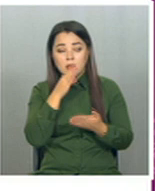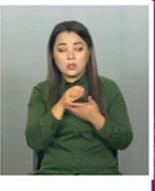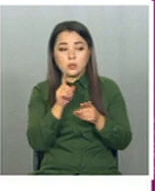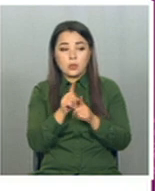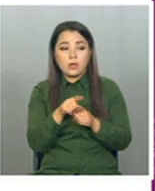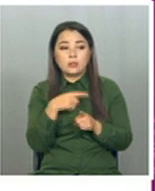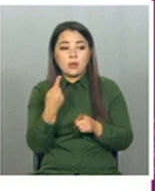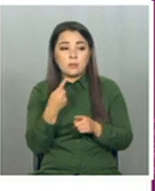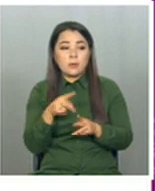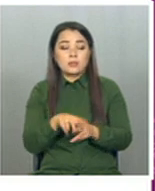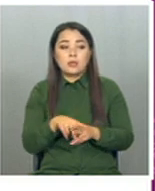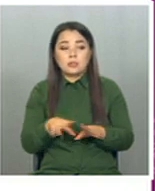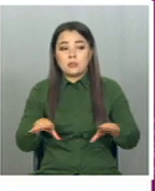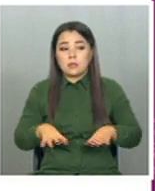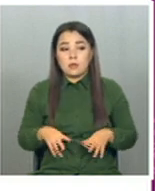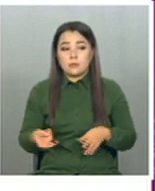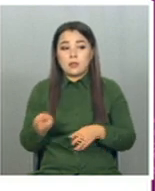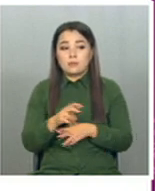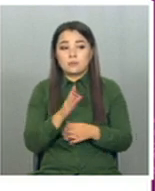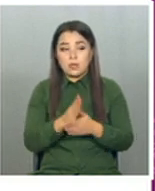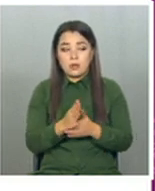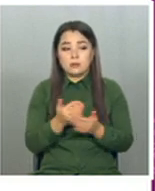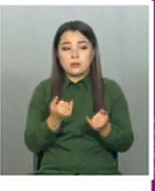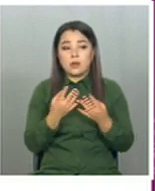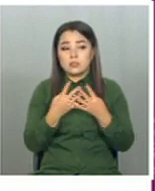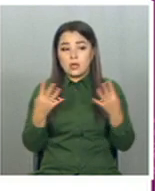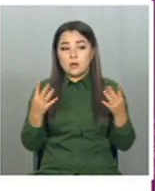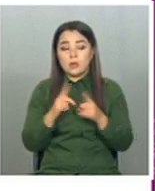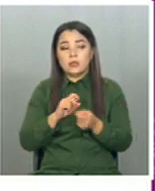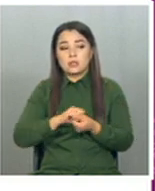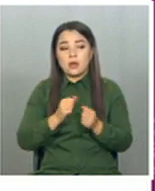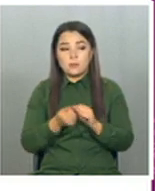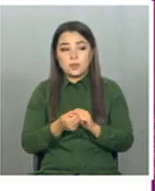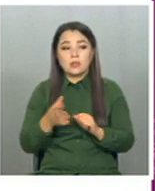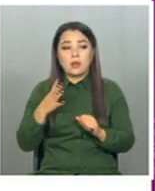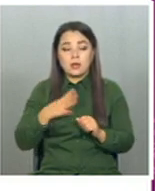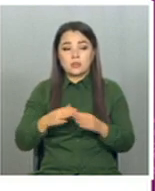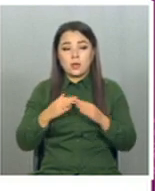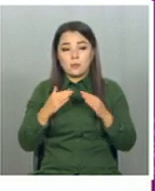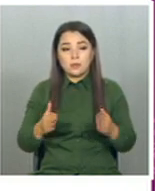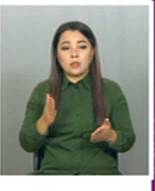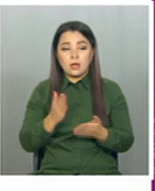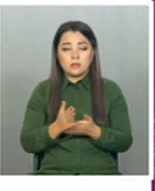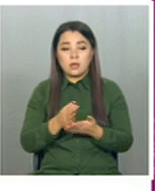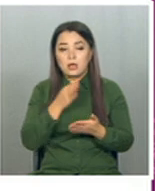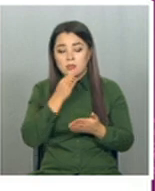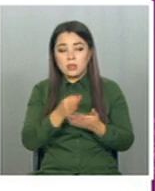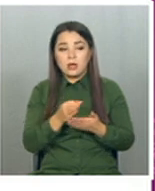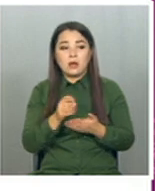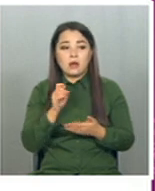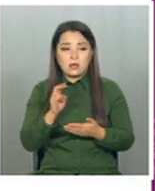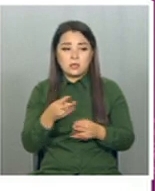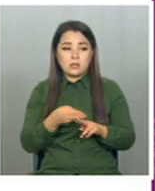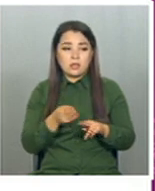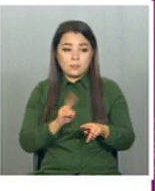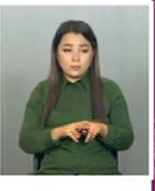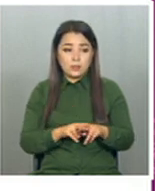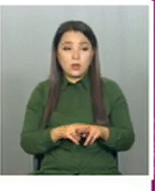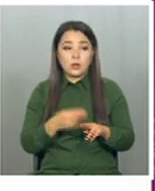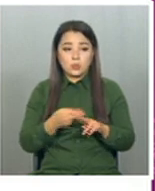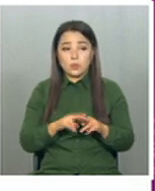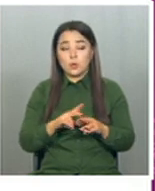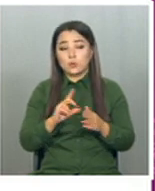мінгенсің. Тал шарбаққа мал сақтап, тас қалада жан сақтап, тасқан екен мұна хан. Бұл